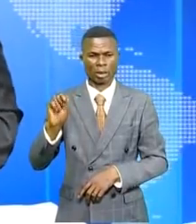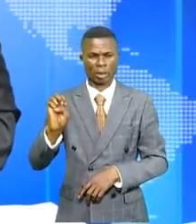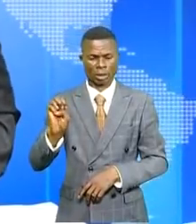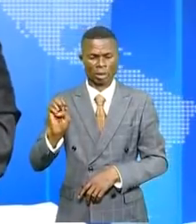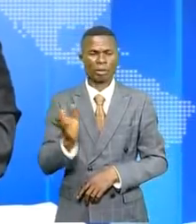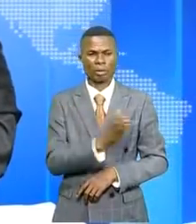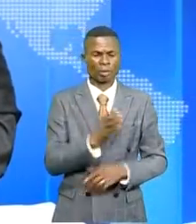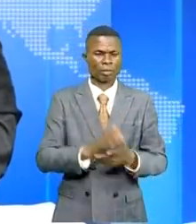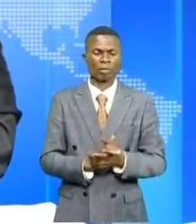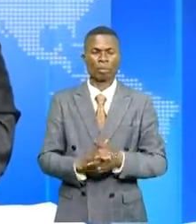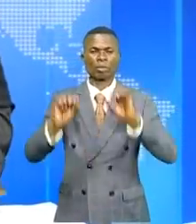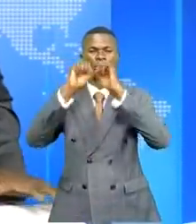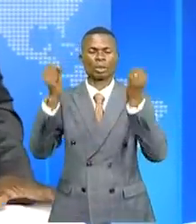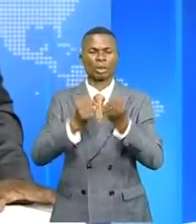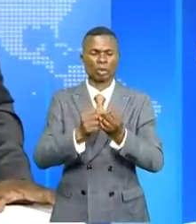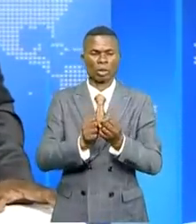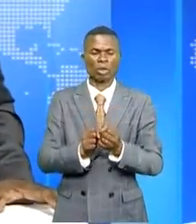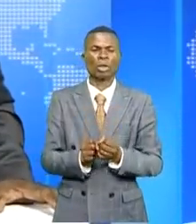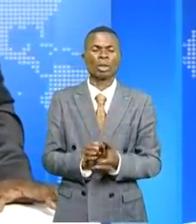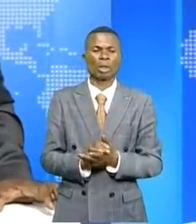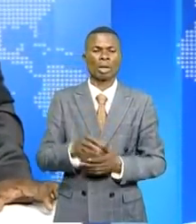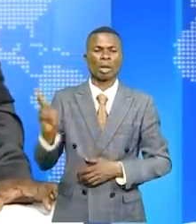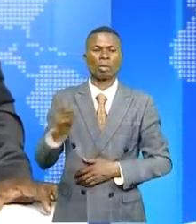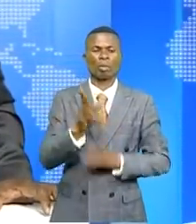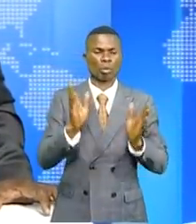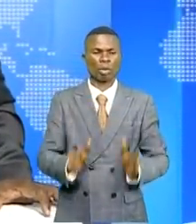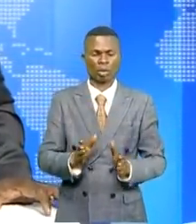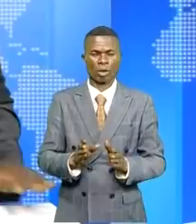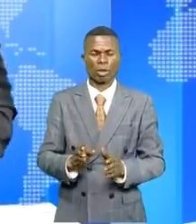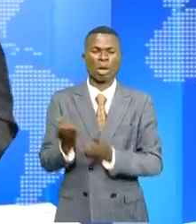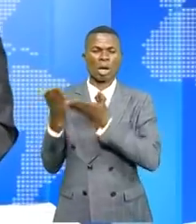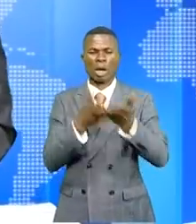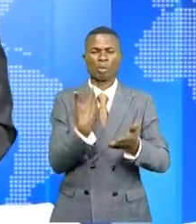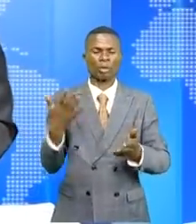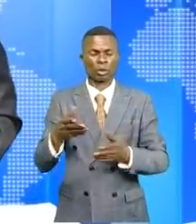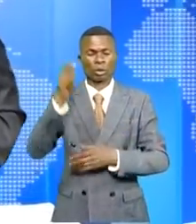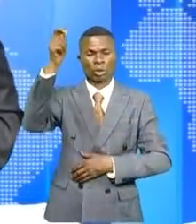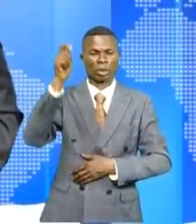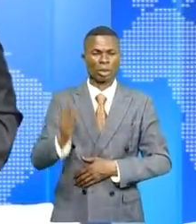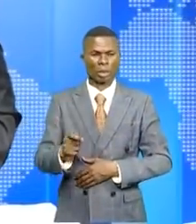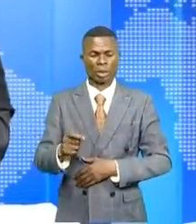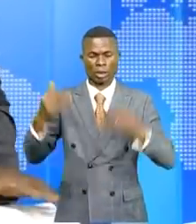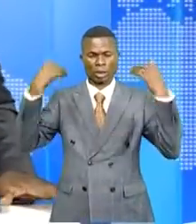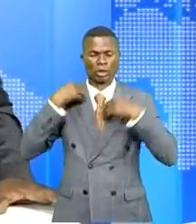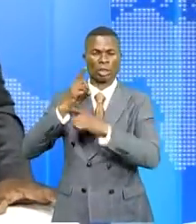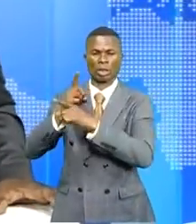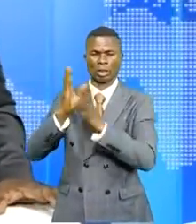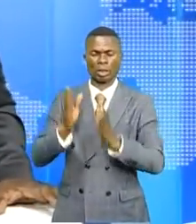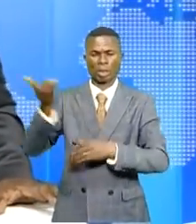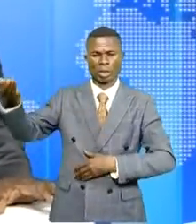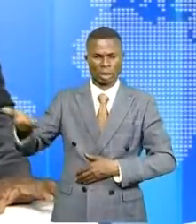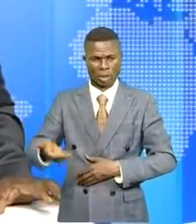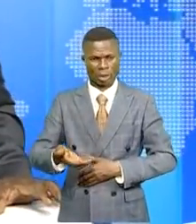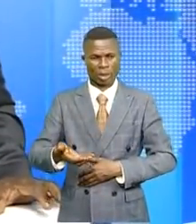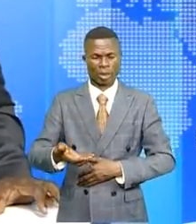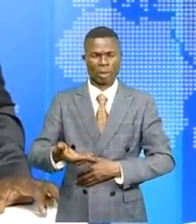firme portugaise spécialisée dans la fabrication des tenues militaires de combat et le vice-ministre tchèque de la Défense ont été reçus par